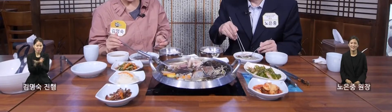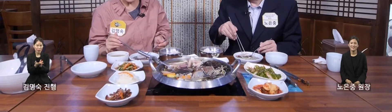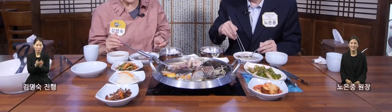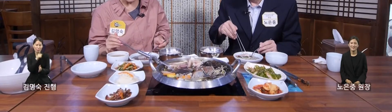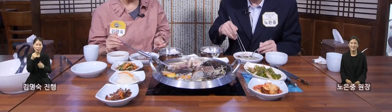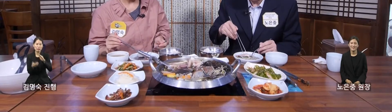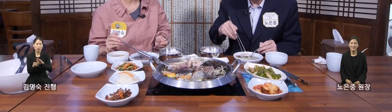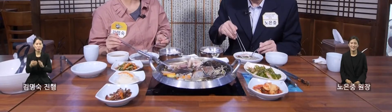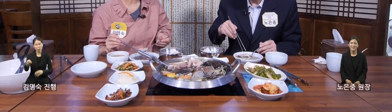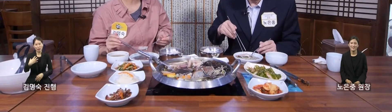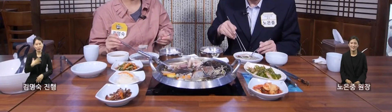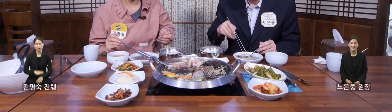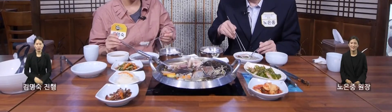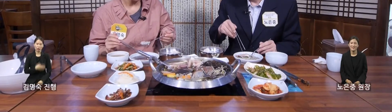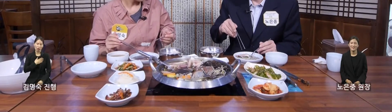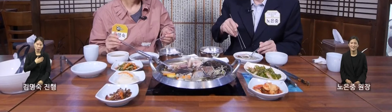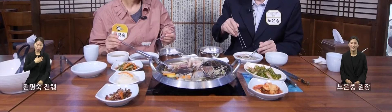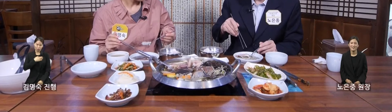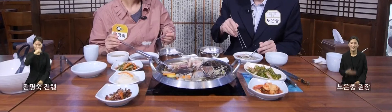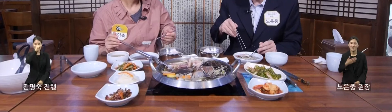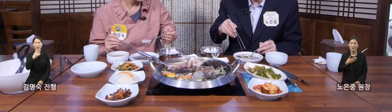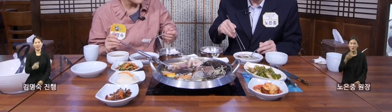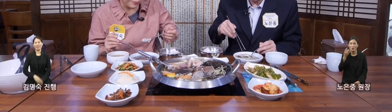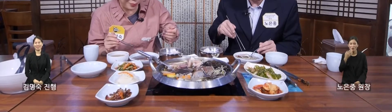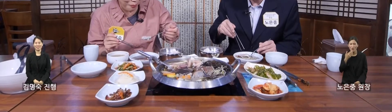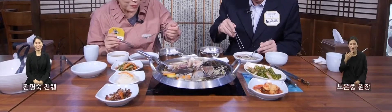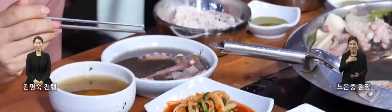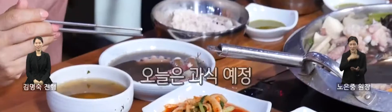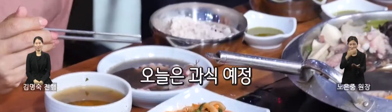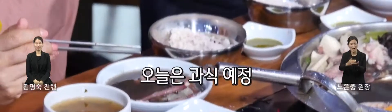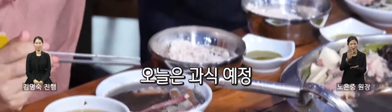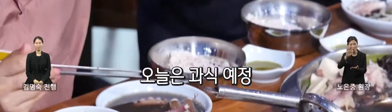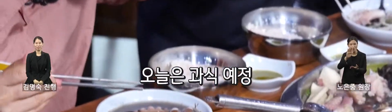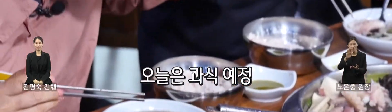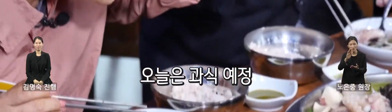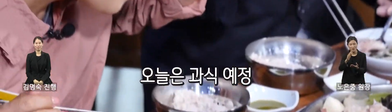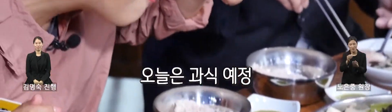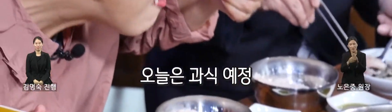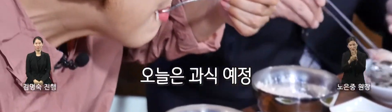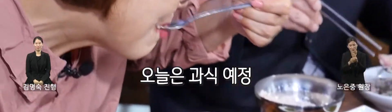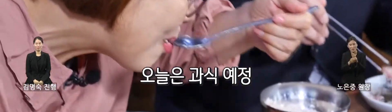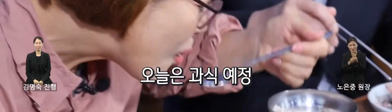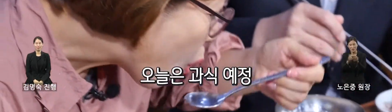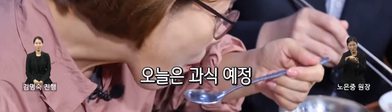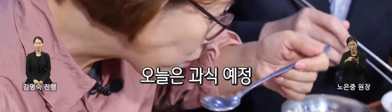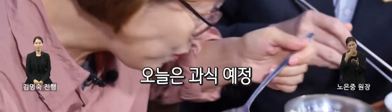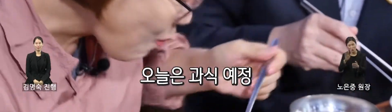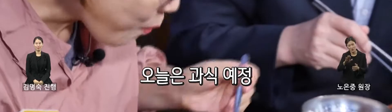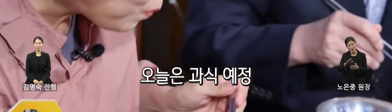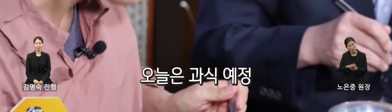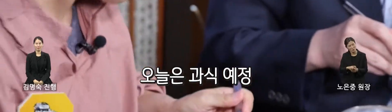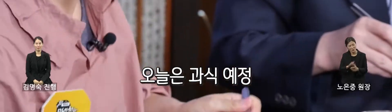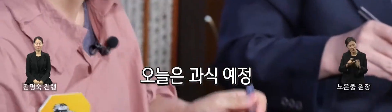하니까 너무 제가 좋네요. 저 원래 과식을 잘 안 하는 사람인데 오늘은 좀 무리 좀 해야겠네요. 뭐